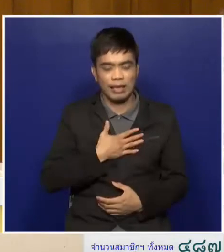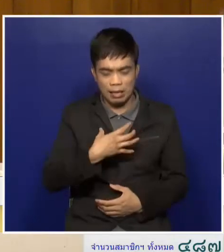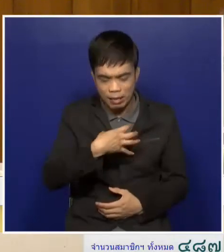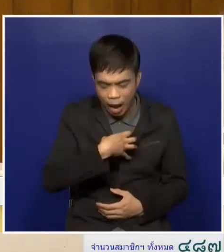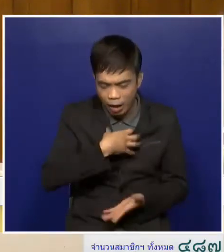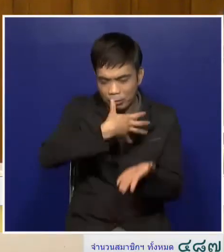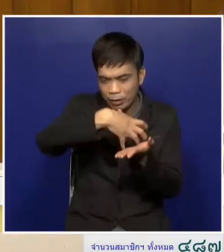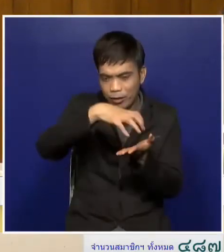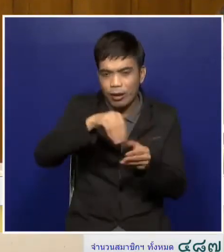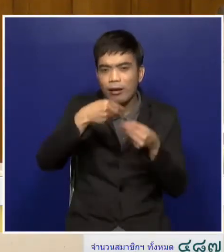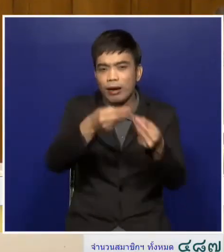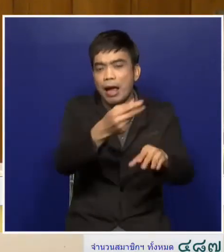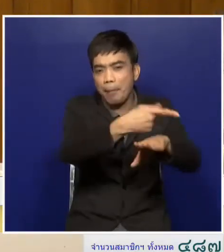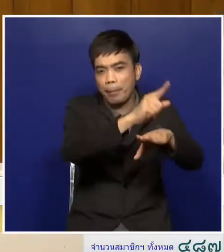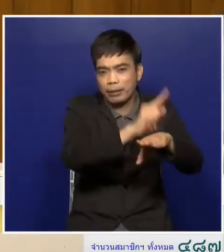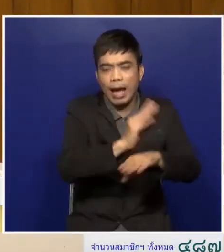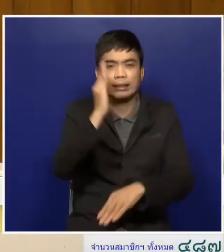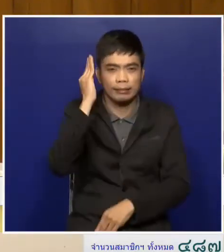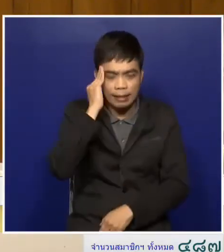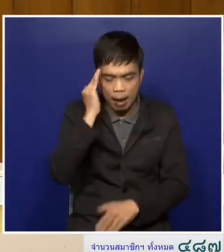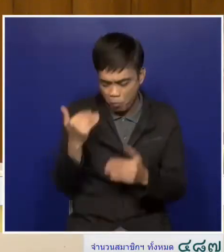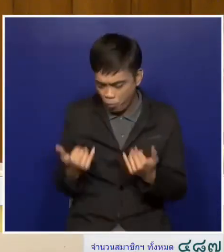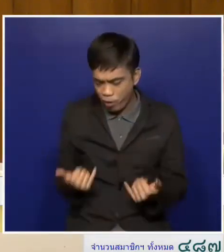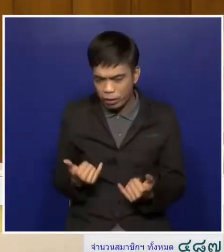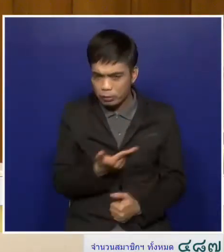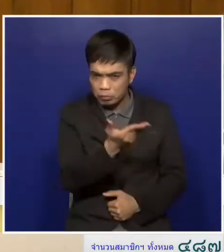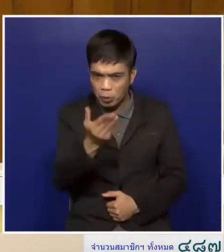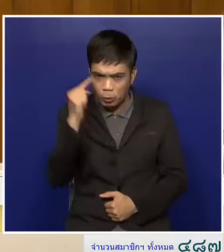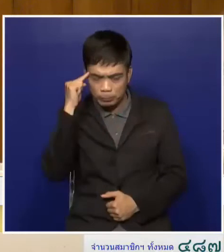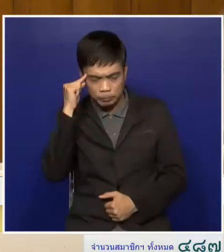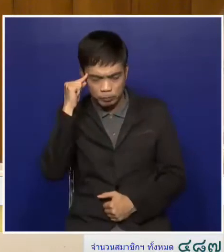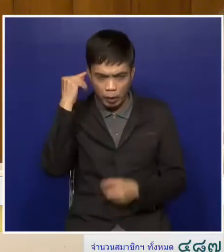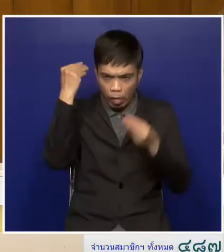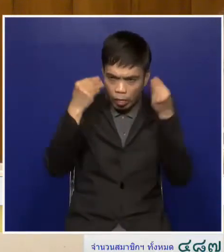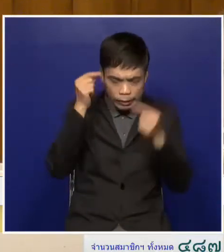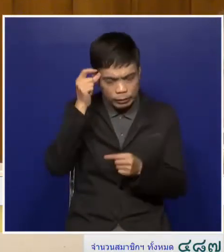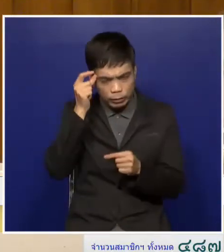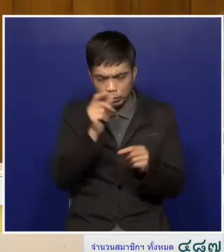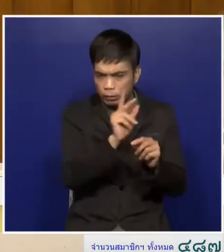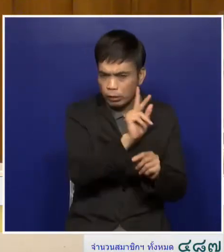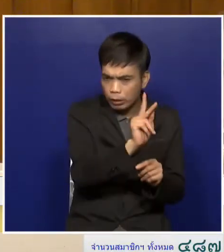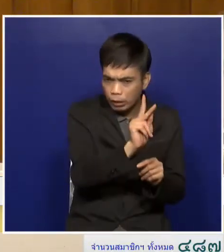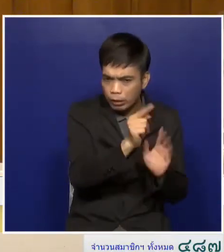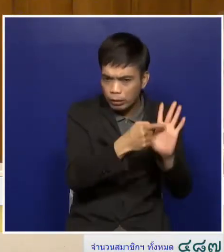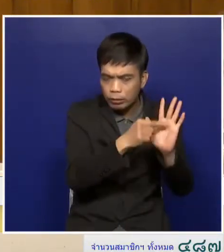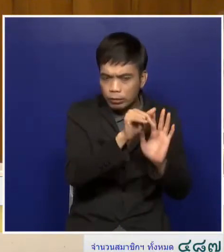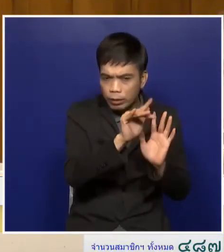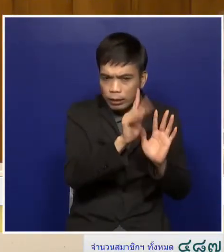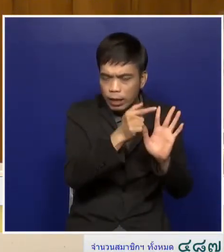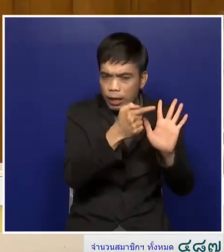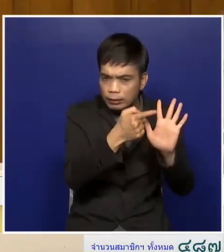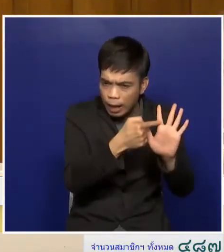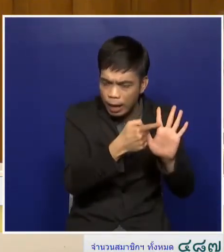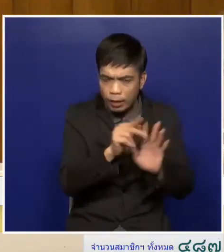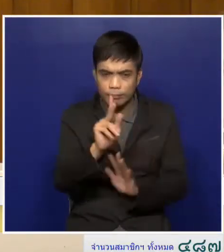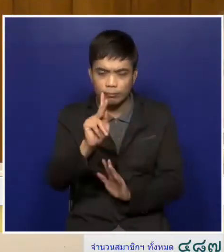ะวันนี้คนยังสับสนกัอยู่ว่า กัชากันชงมคืออะไร ชาวบ้านบางคนยก็ไมเข้าใจคร